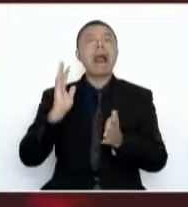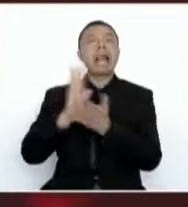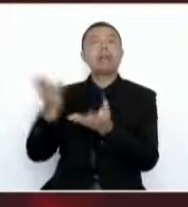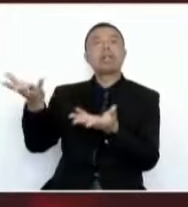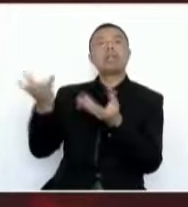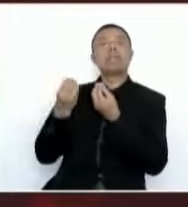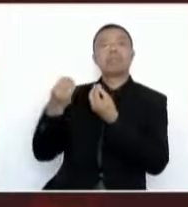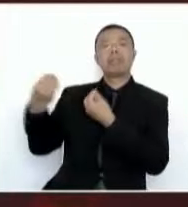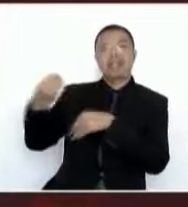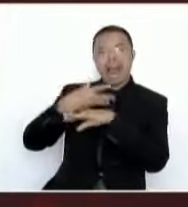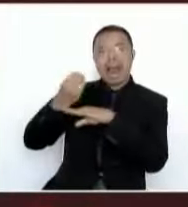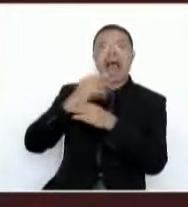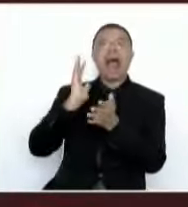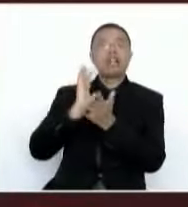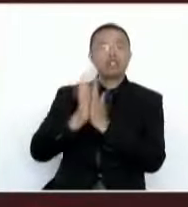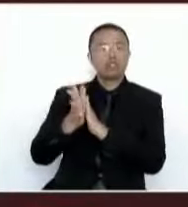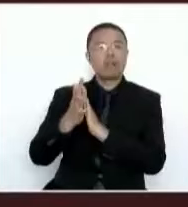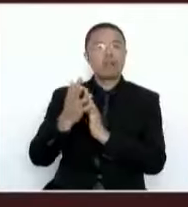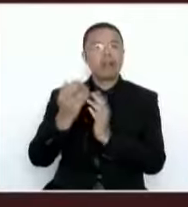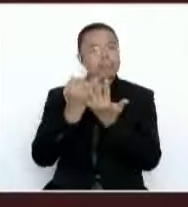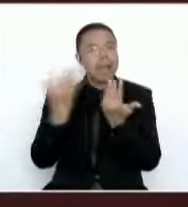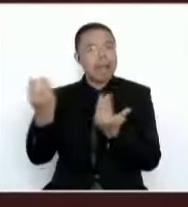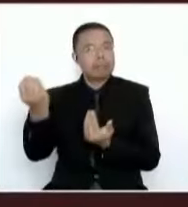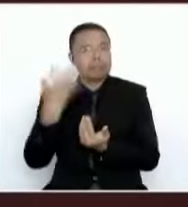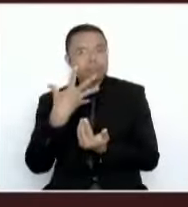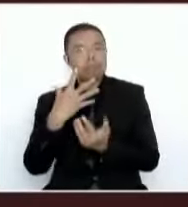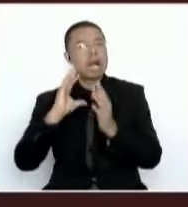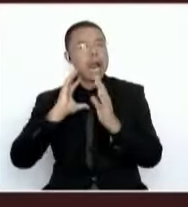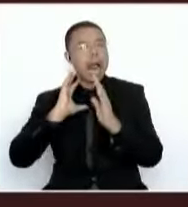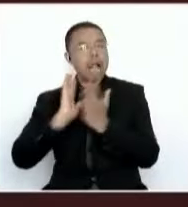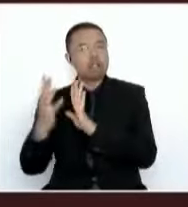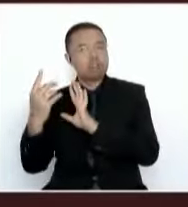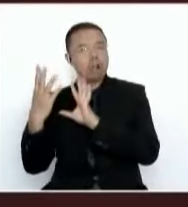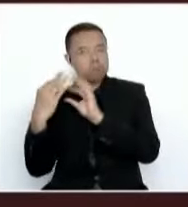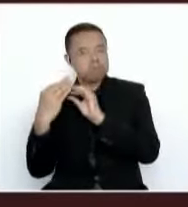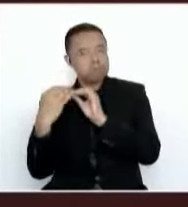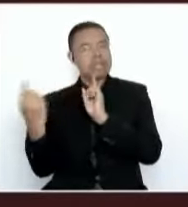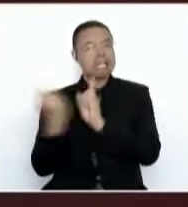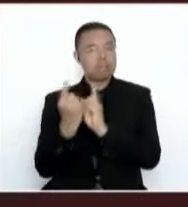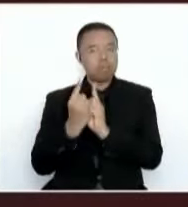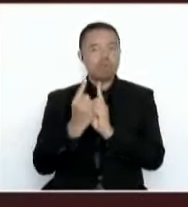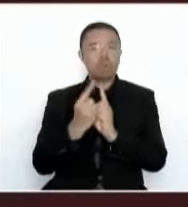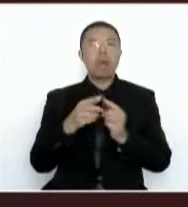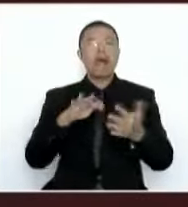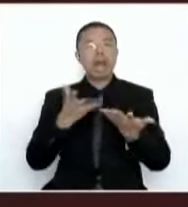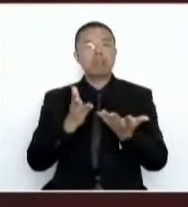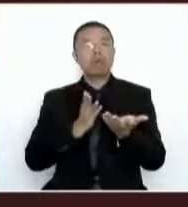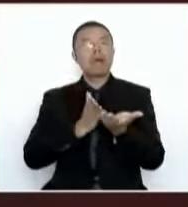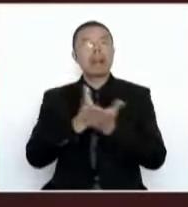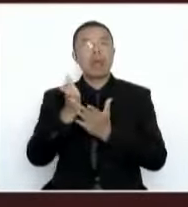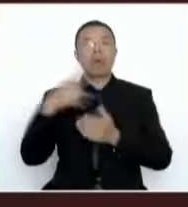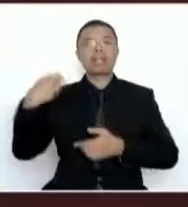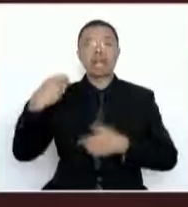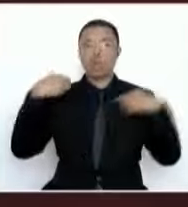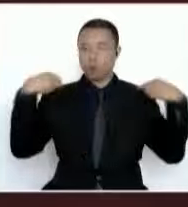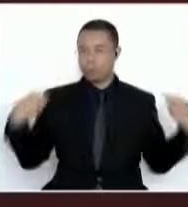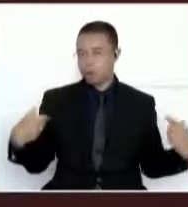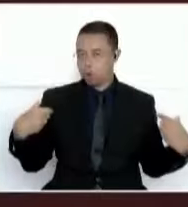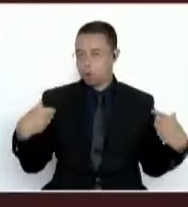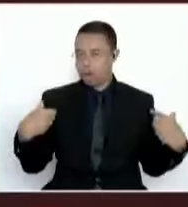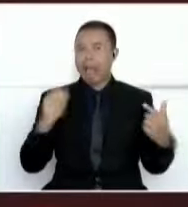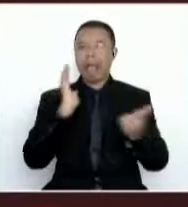pelayanan agar rakyat langsung ee bisa berkomunikasi langsung dengan eh hotline kepada Kantor Gubernur inilah